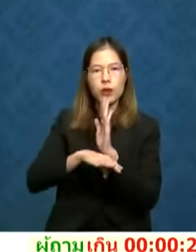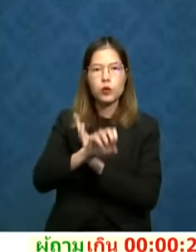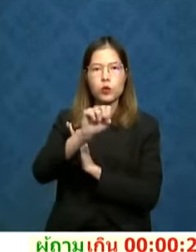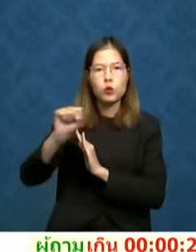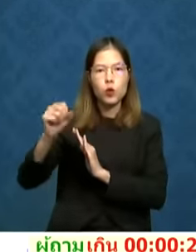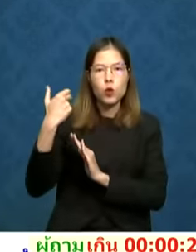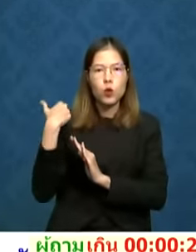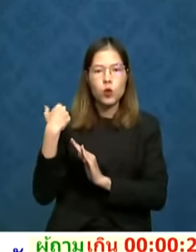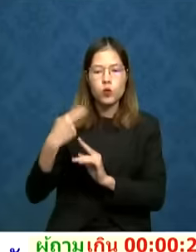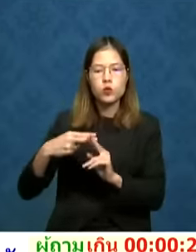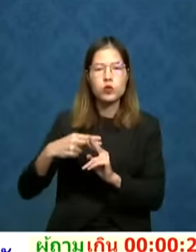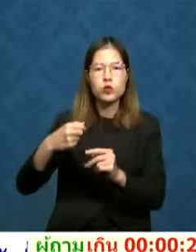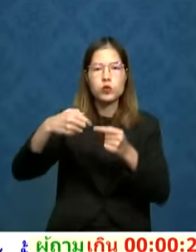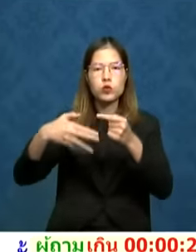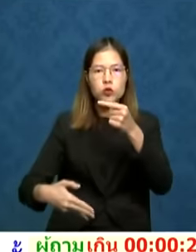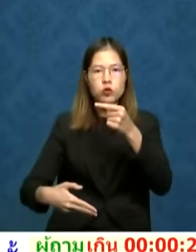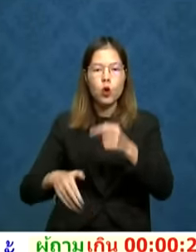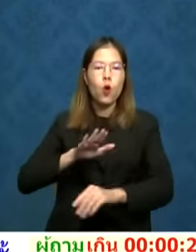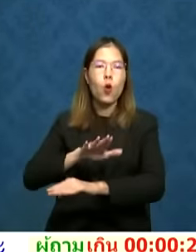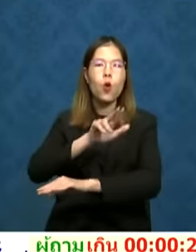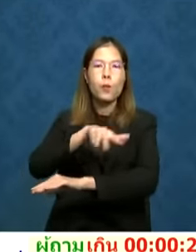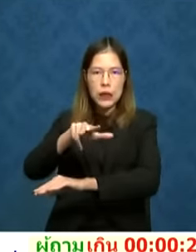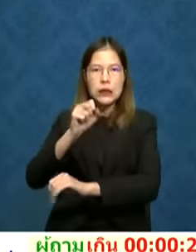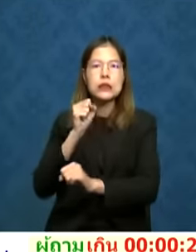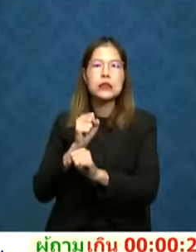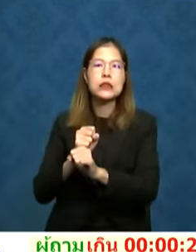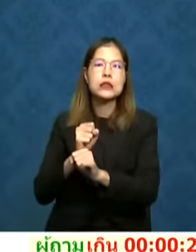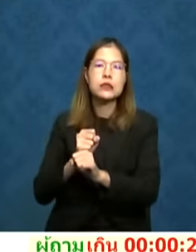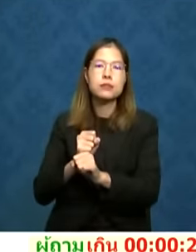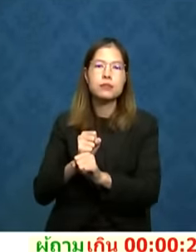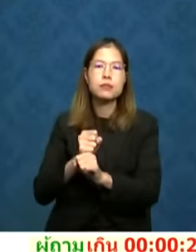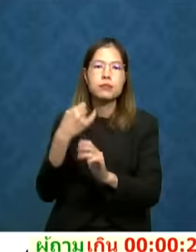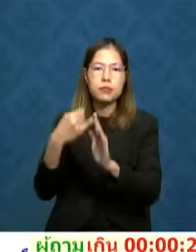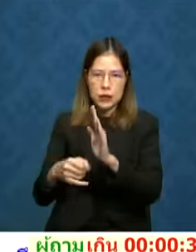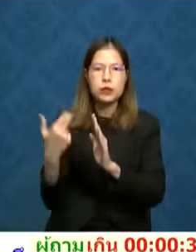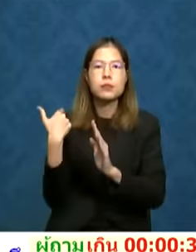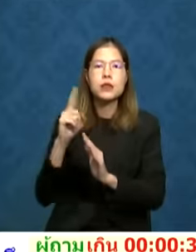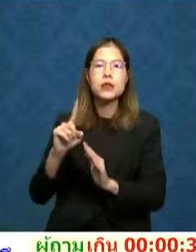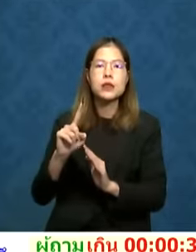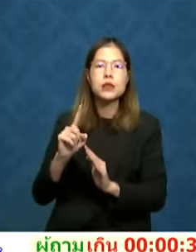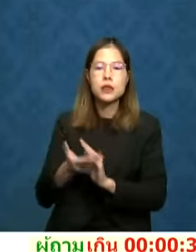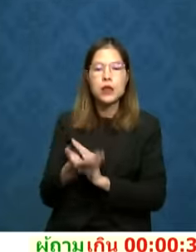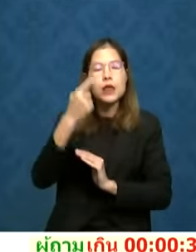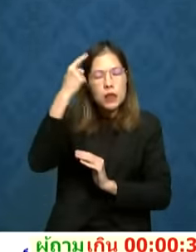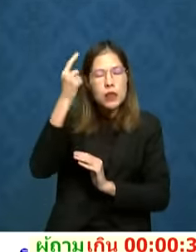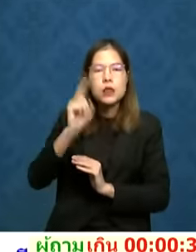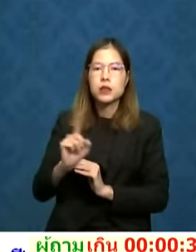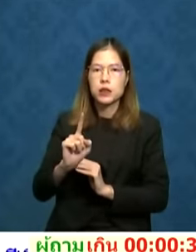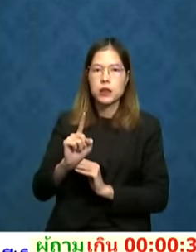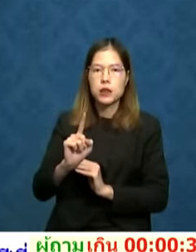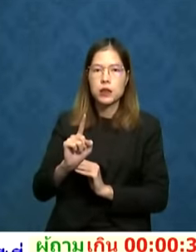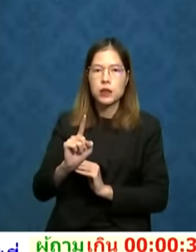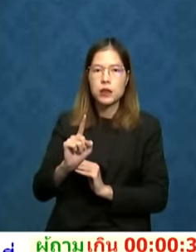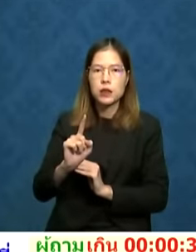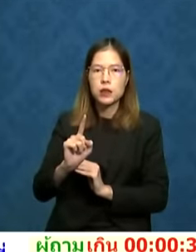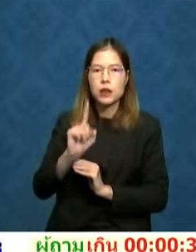อบญชีรายชื่อของพักเพื่อไทยถกดำเนนคดด้วยผมทราบดีครัวาเรองนี้เกดขึ้นและผมก็ทรา